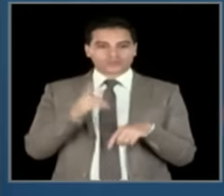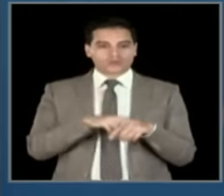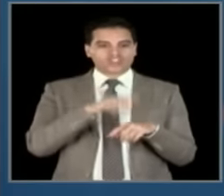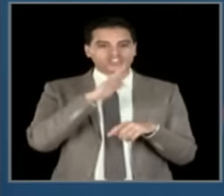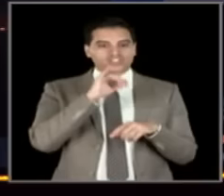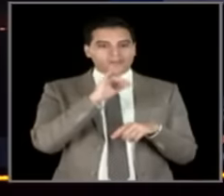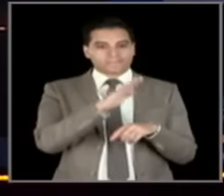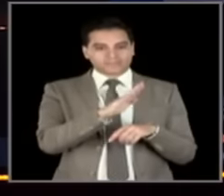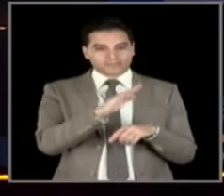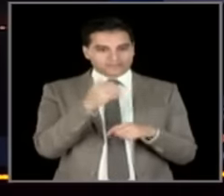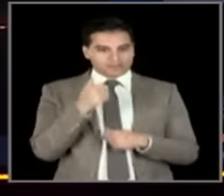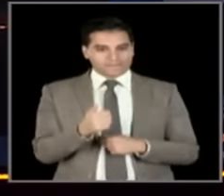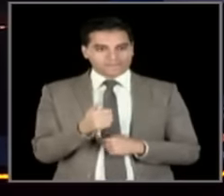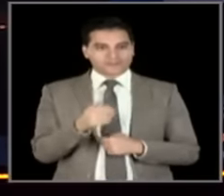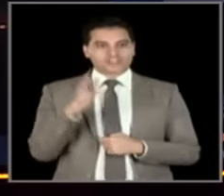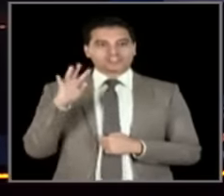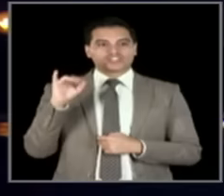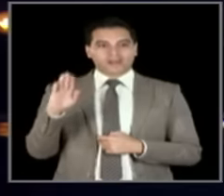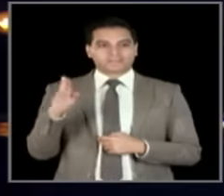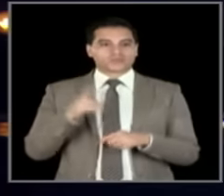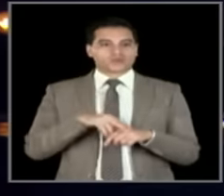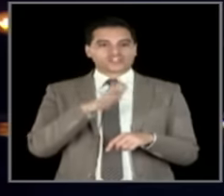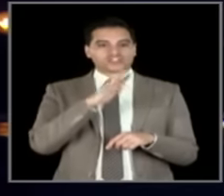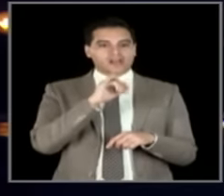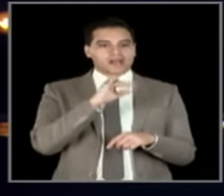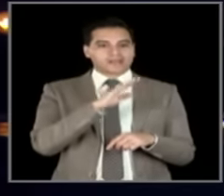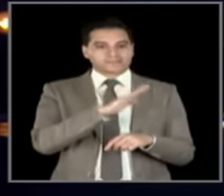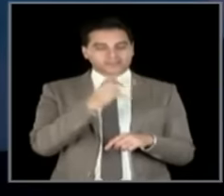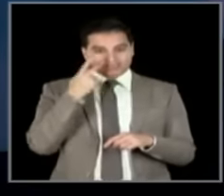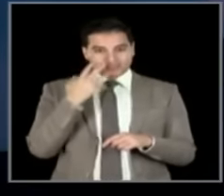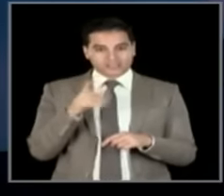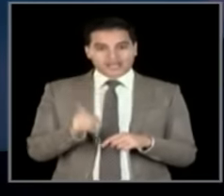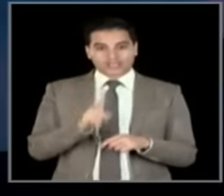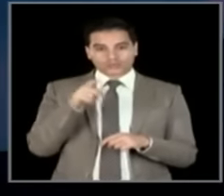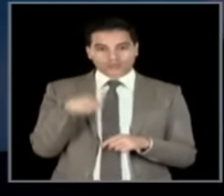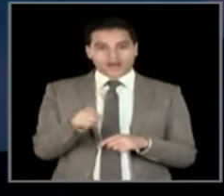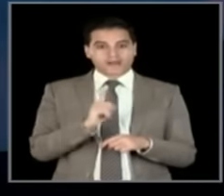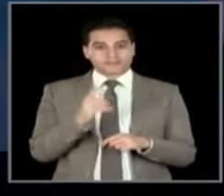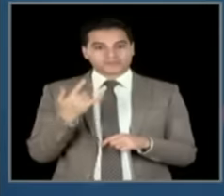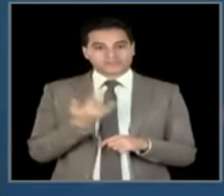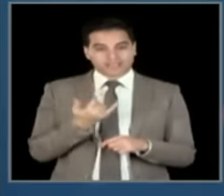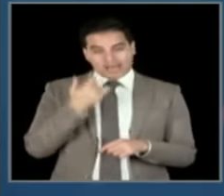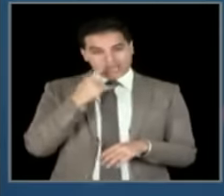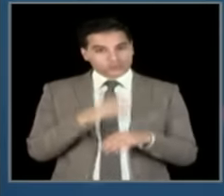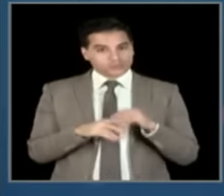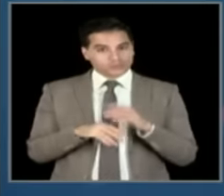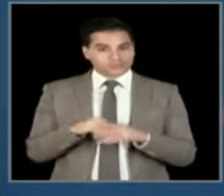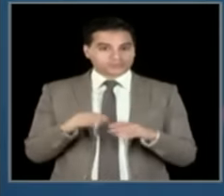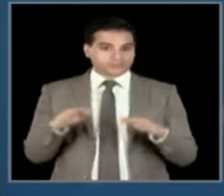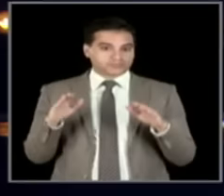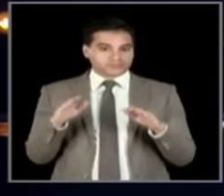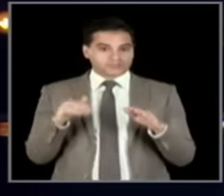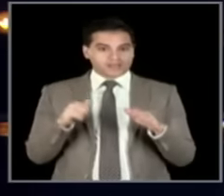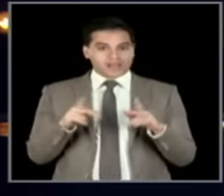ياه. حلوة شمس وشمس دي، أصل اسم شمس ده مش دارج، فاتنين شمس في حلقة واحدة